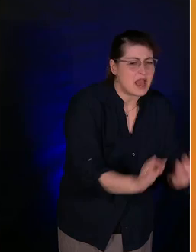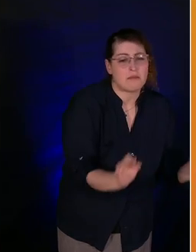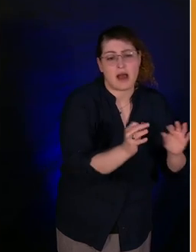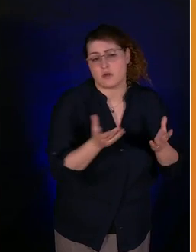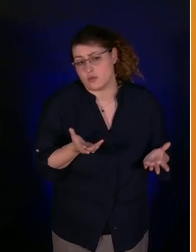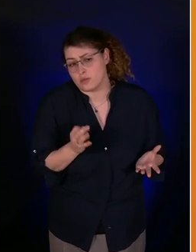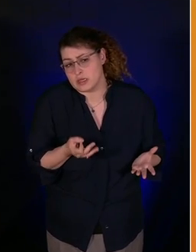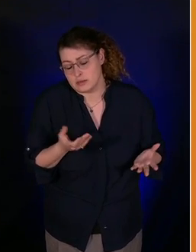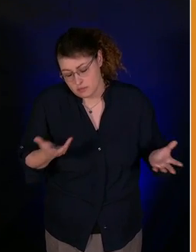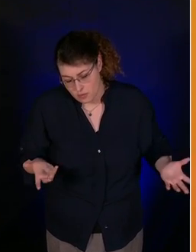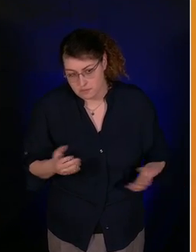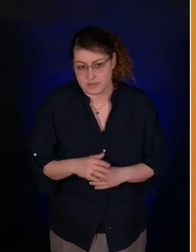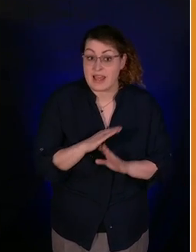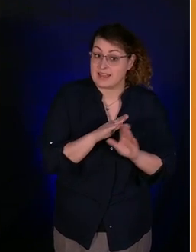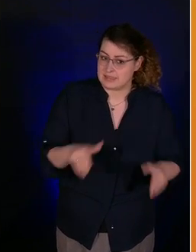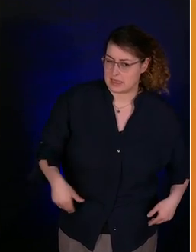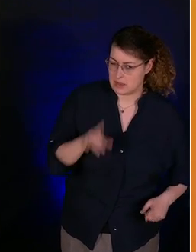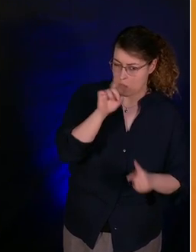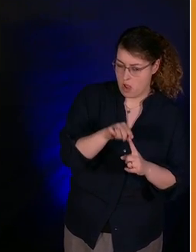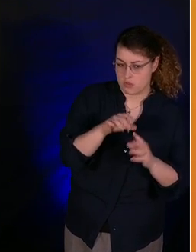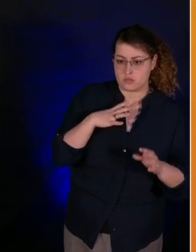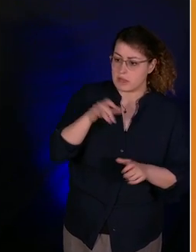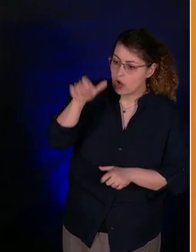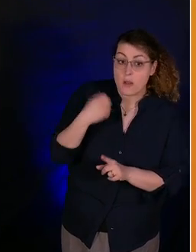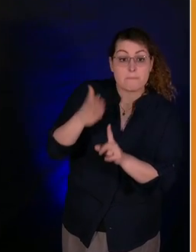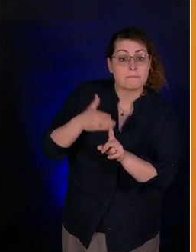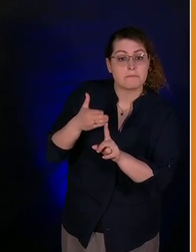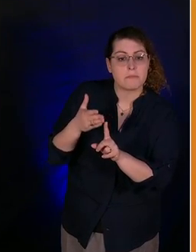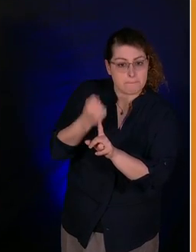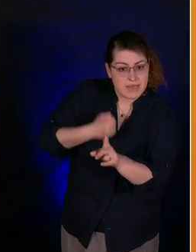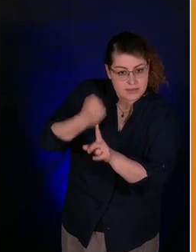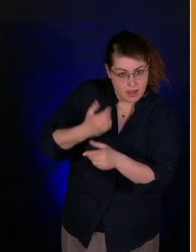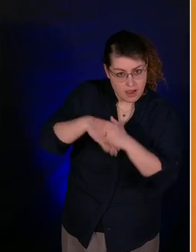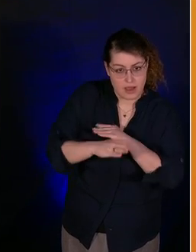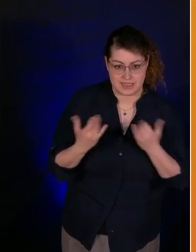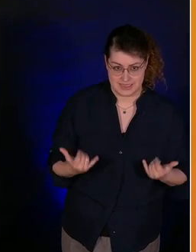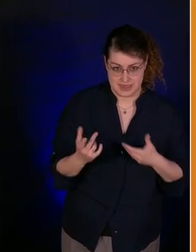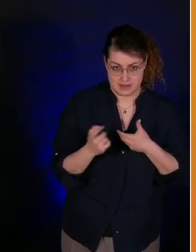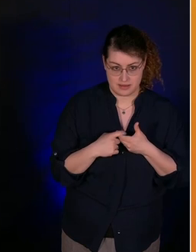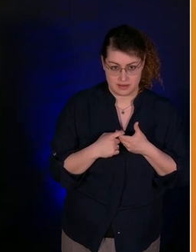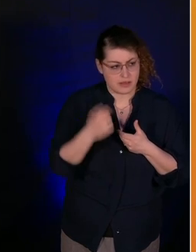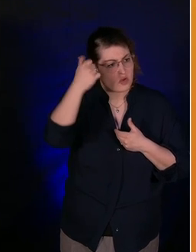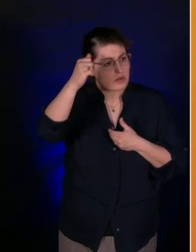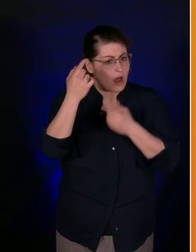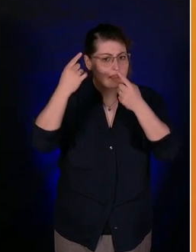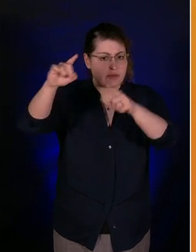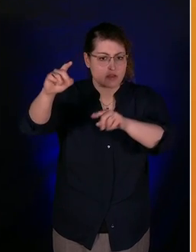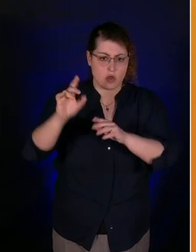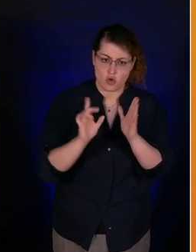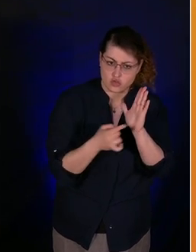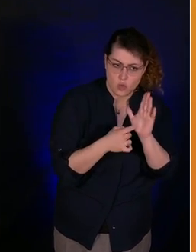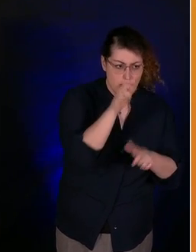Enfin, pour en finir, un militant à la CGT n'est pas obligé de se limiter à la seule défense des droits des travailleurs